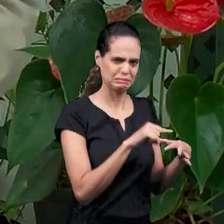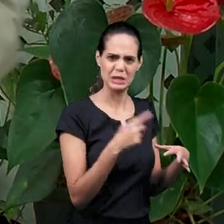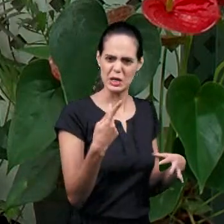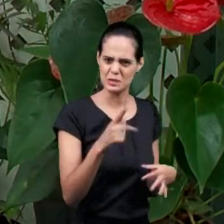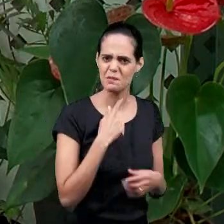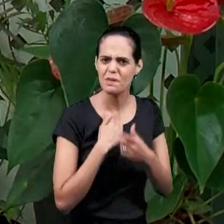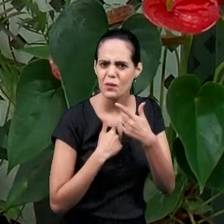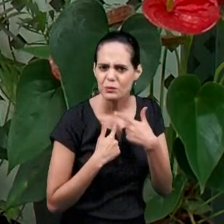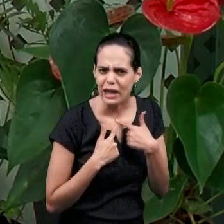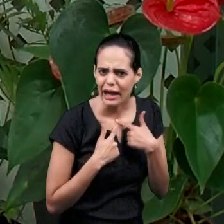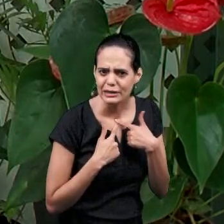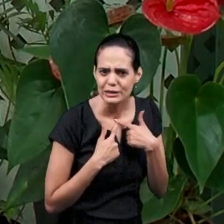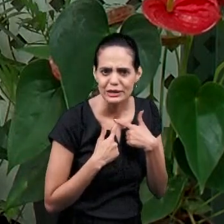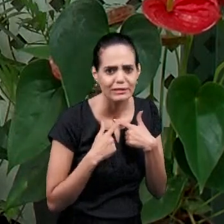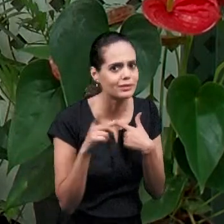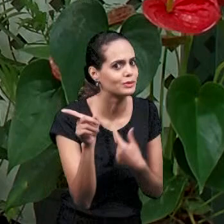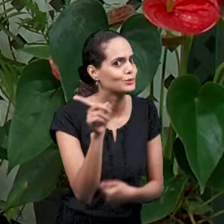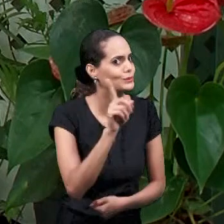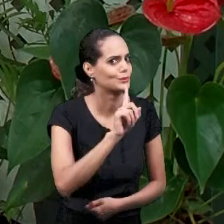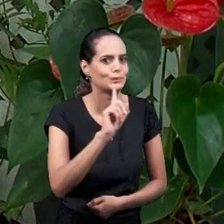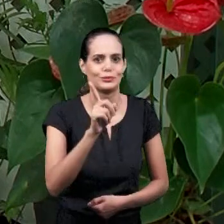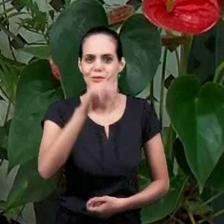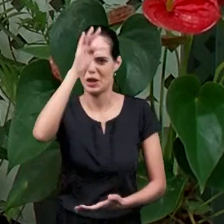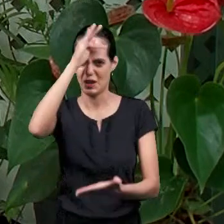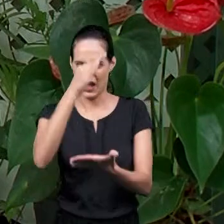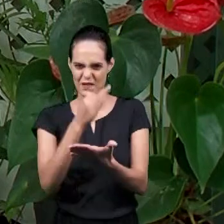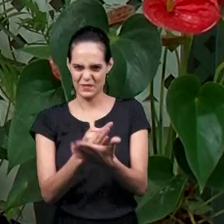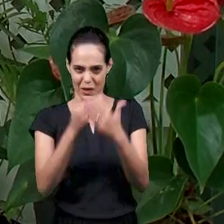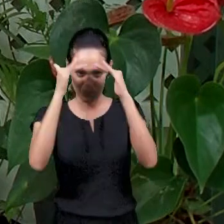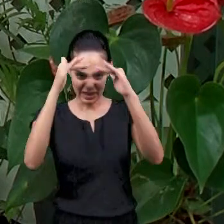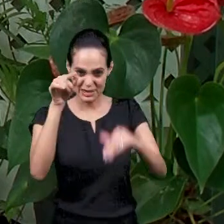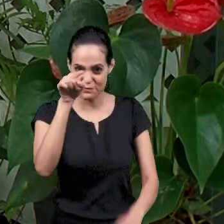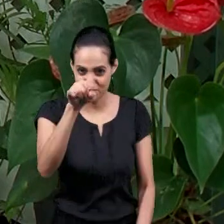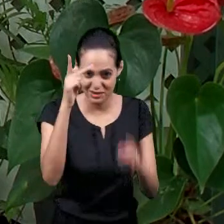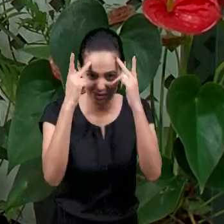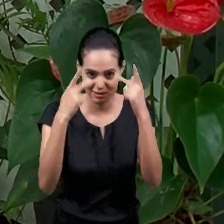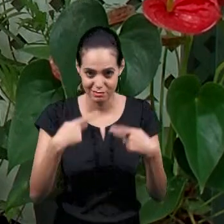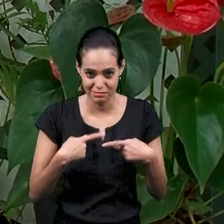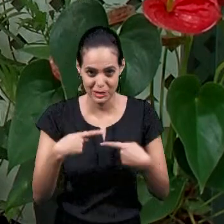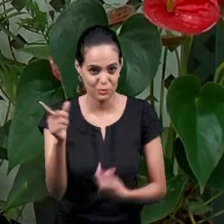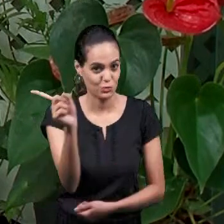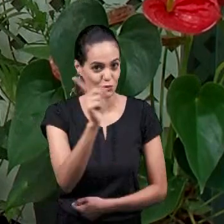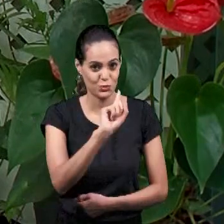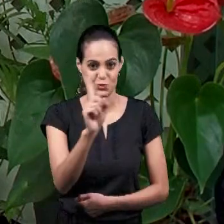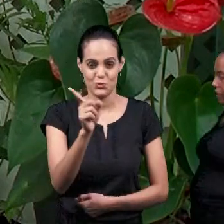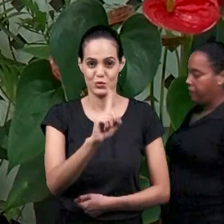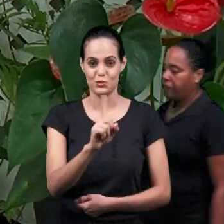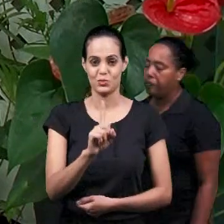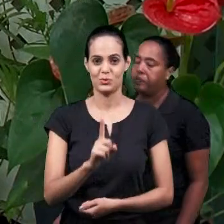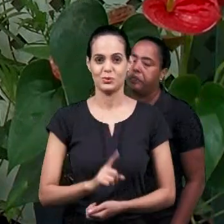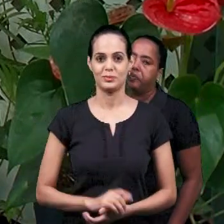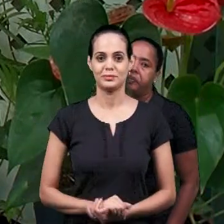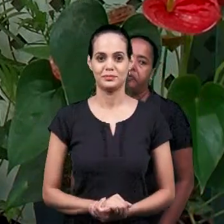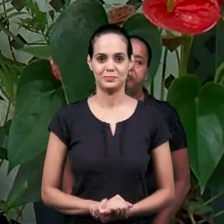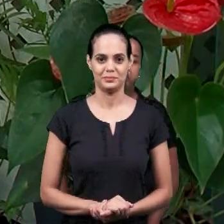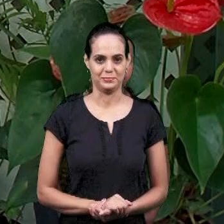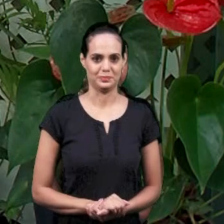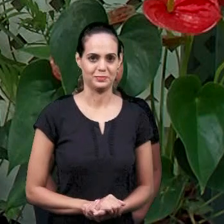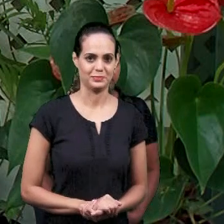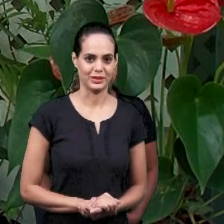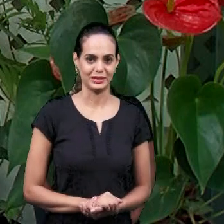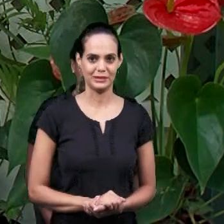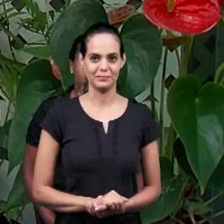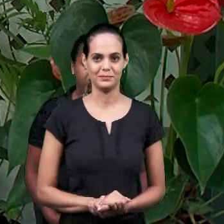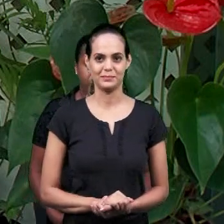qu'il va être soumis à ta volonté. Et la foi n'obéit pas à la volonté de l'homme parce que